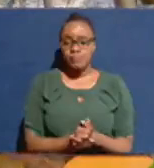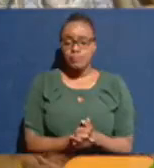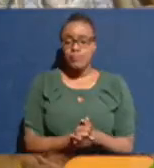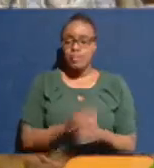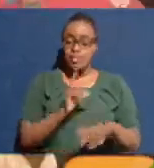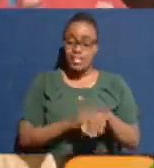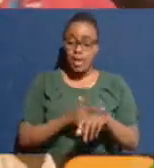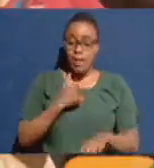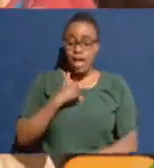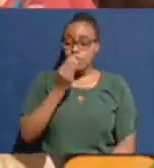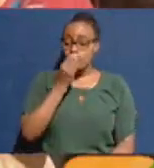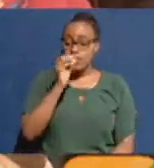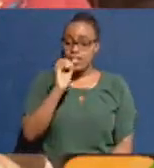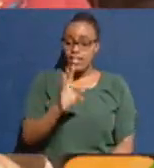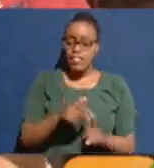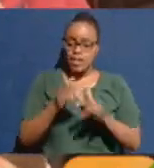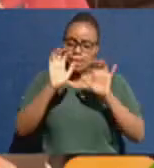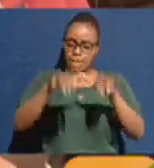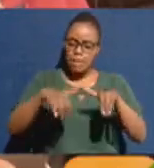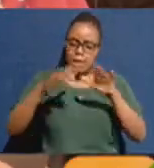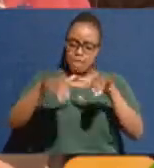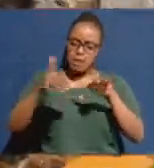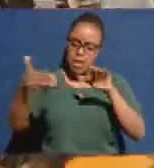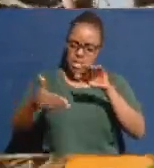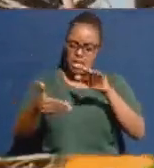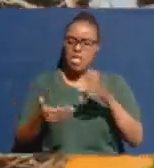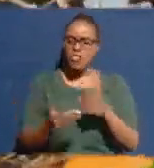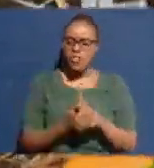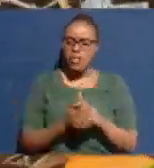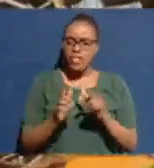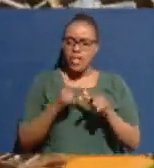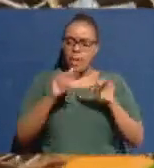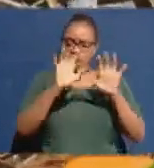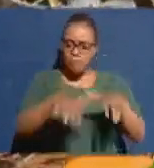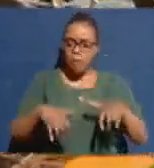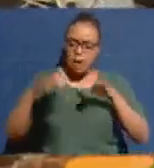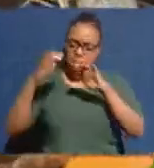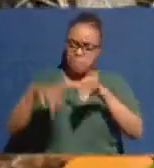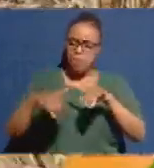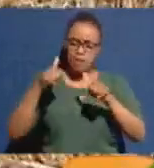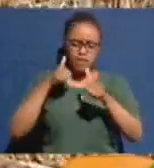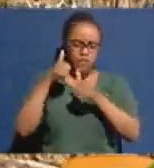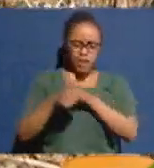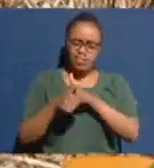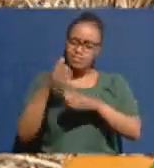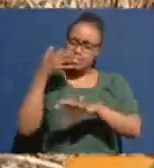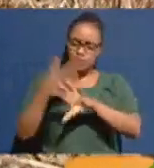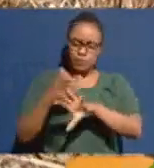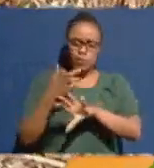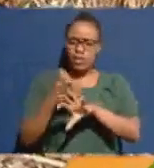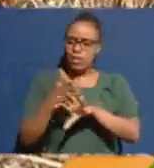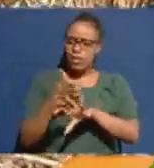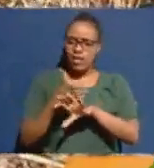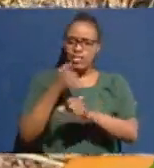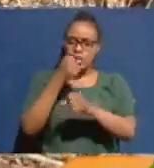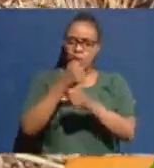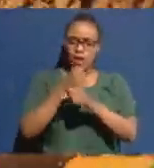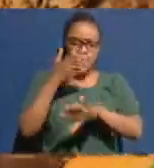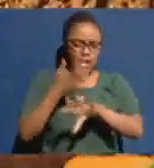Nikikosa chakula, ninachimba huu. Kuchimba kwake, ni kazi ngumu.